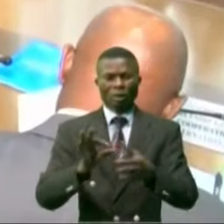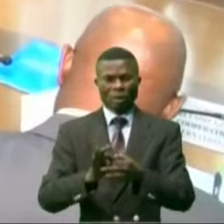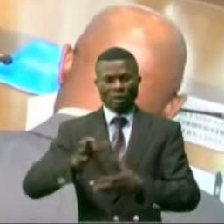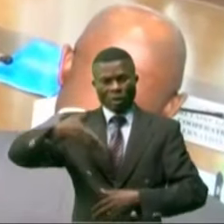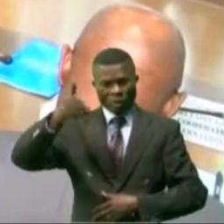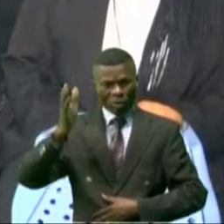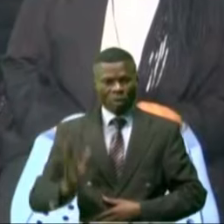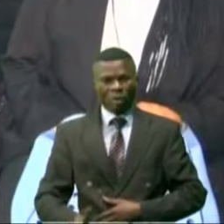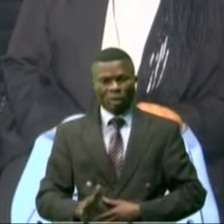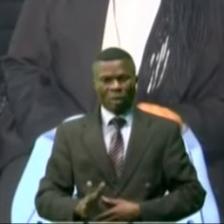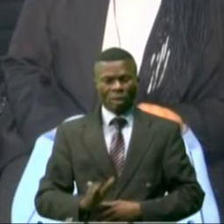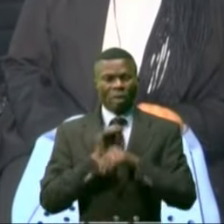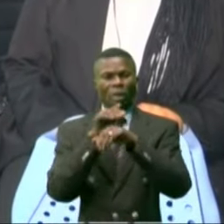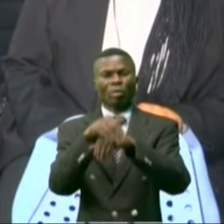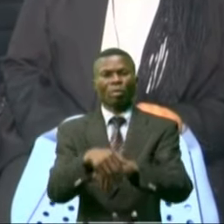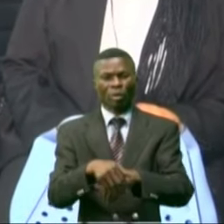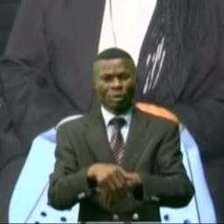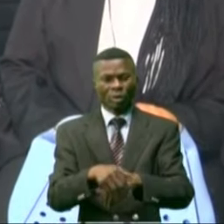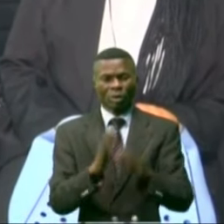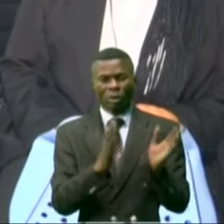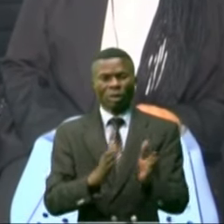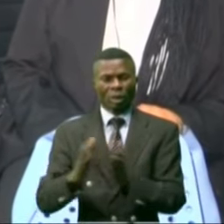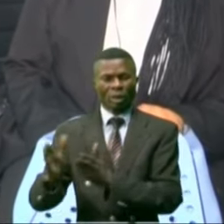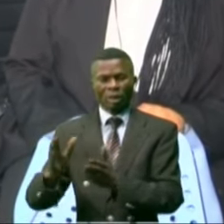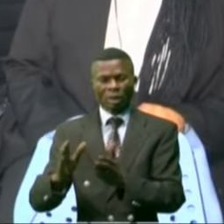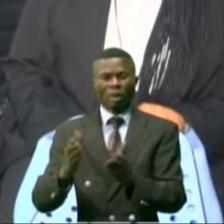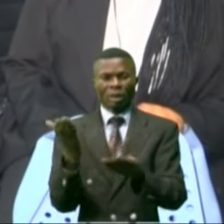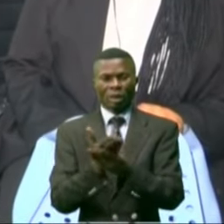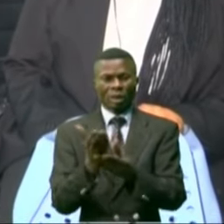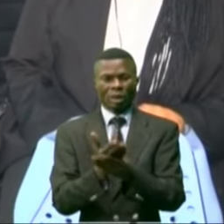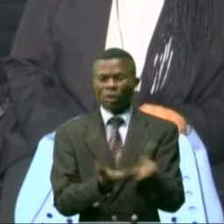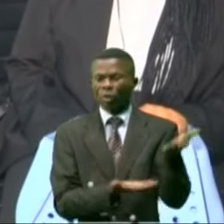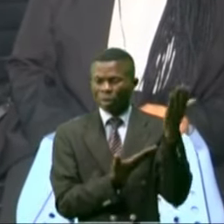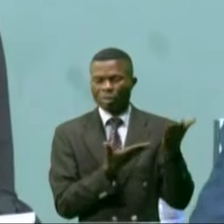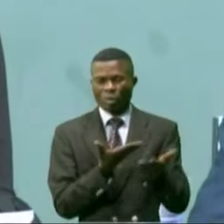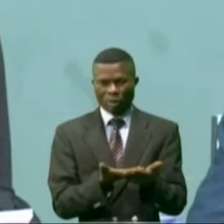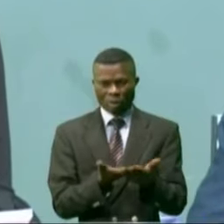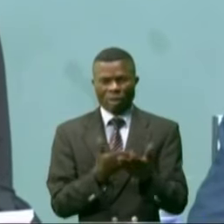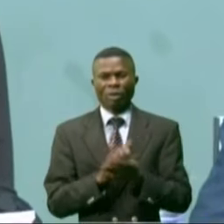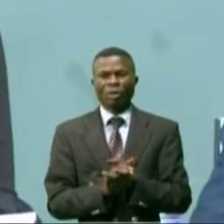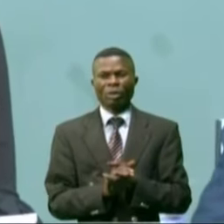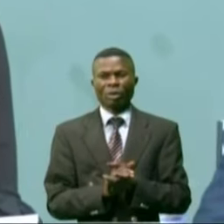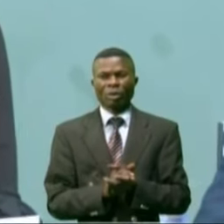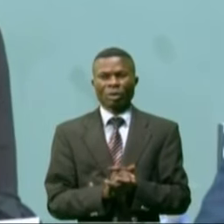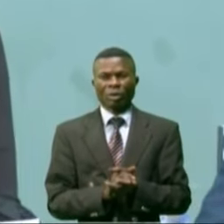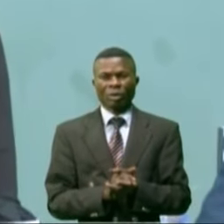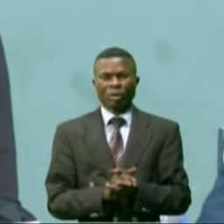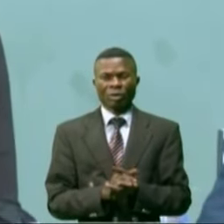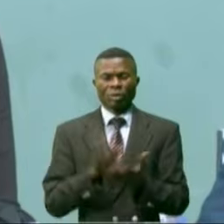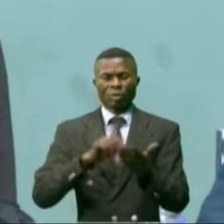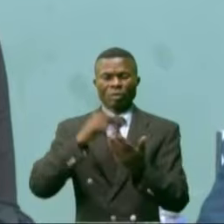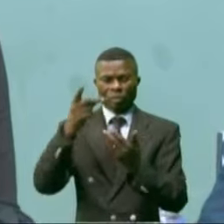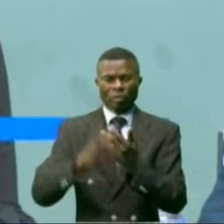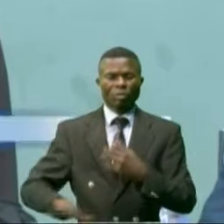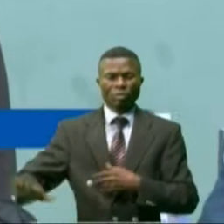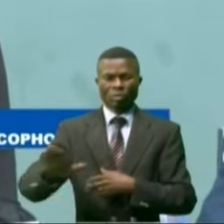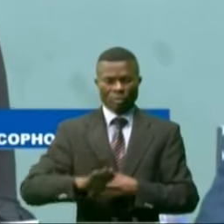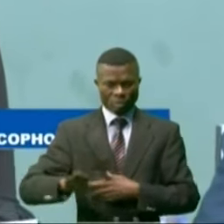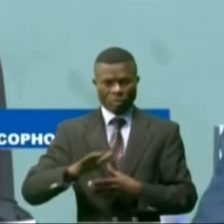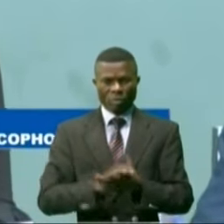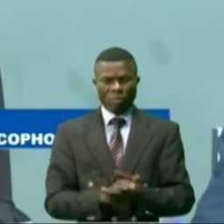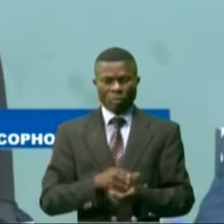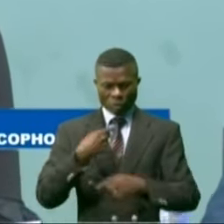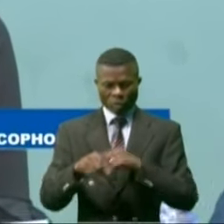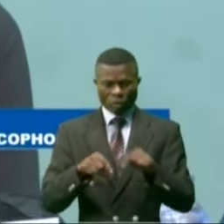experts ayant contribué à l'élaboration de ce document fondamental. Le cadre de programmation pays que nous signons